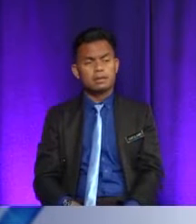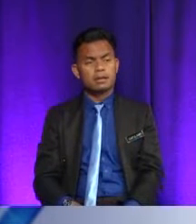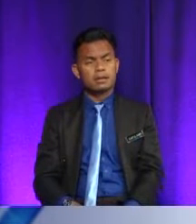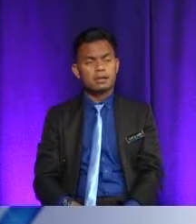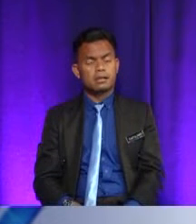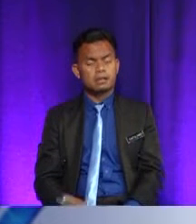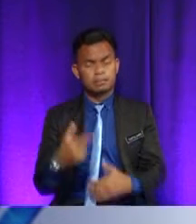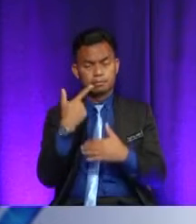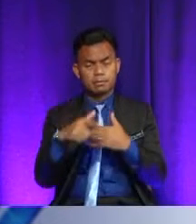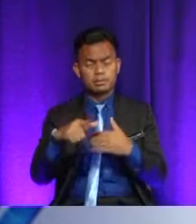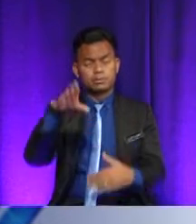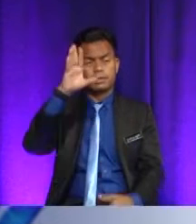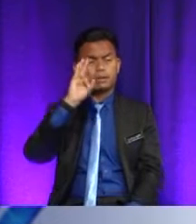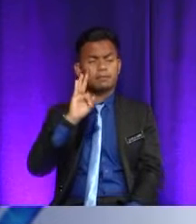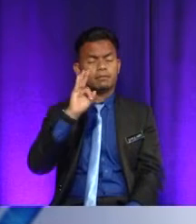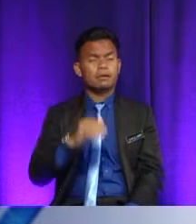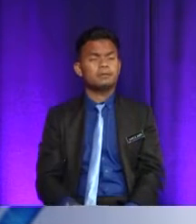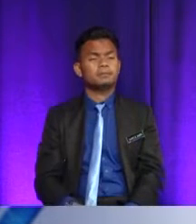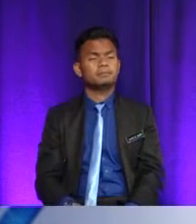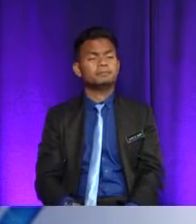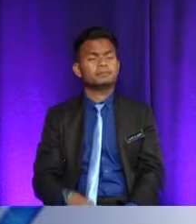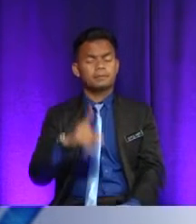frekuensi yang di atas